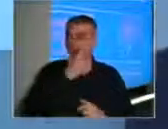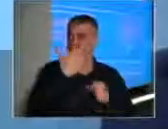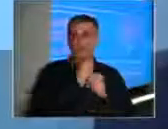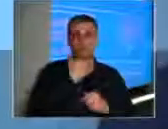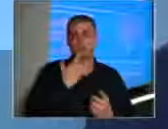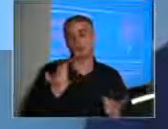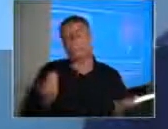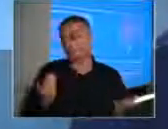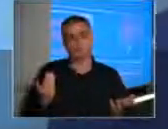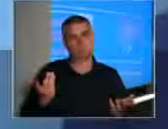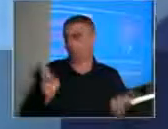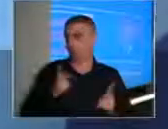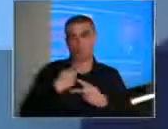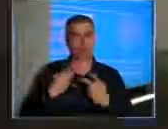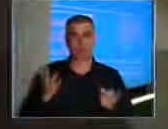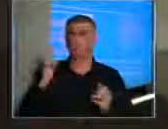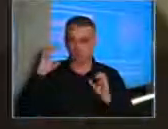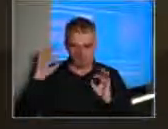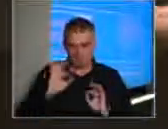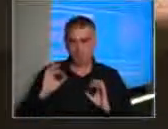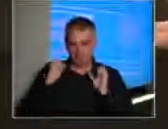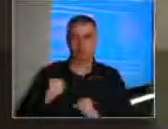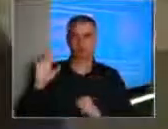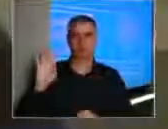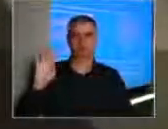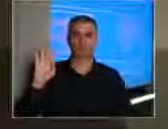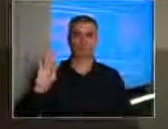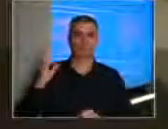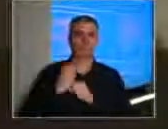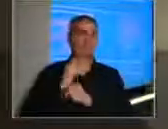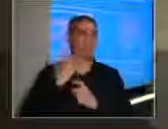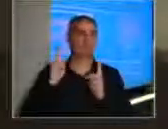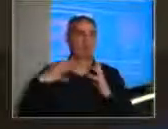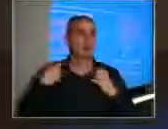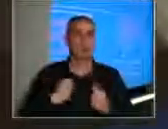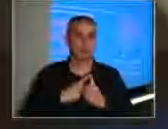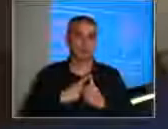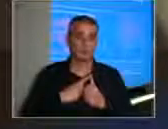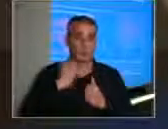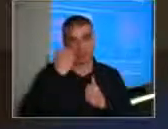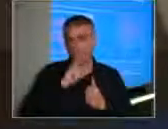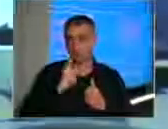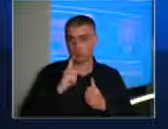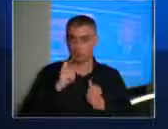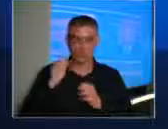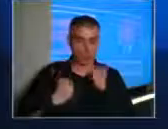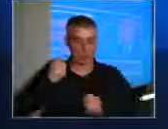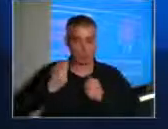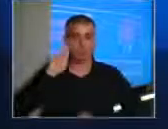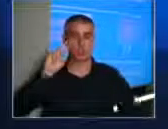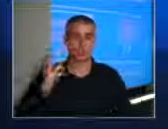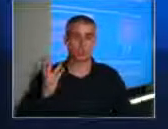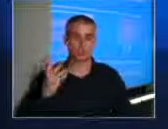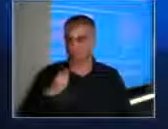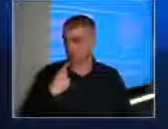יזכה, אז אומר לך, בנט לא, בכל מקרה נתניהו. כלומר... איך אפשר להיות בטוחים? איך אפשר להיות בטוחים, וחבל שלא מסתרים יותר. עכשיו,